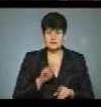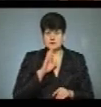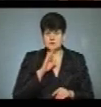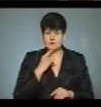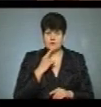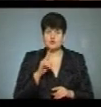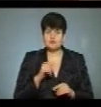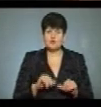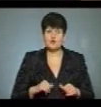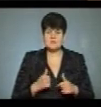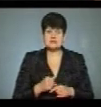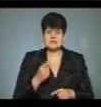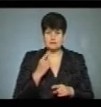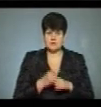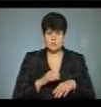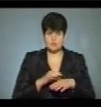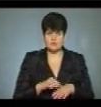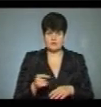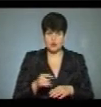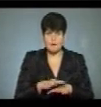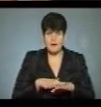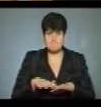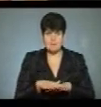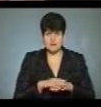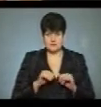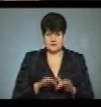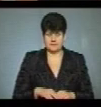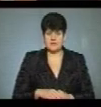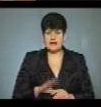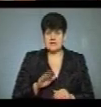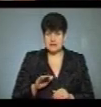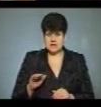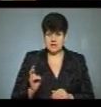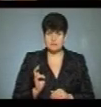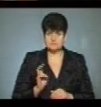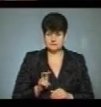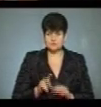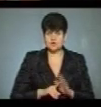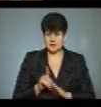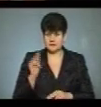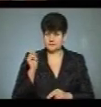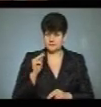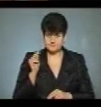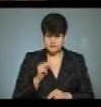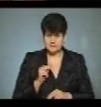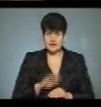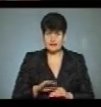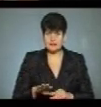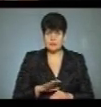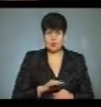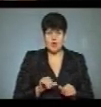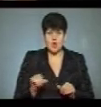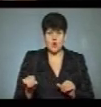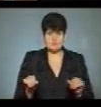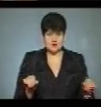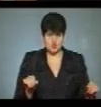прокоментувала, чому комісія заборонила проводити в Тернополі масові заходи. Діти пішли навчатися. Діти були розмежовані,